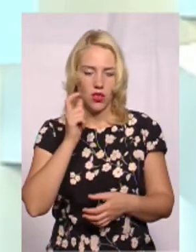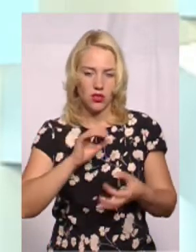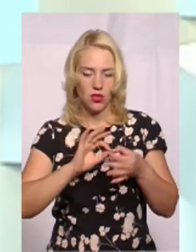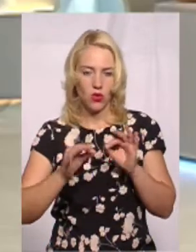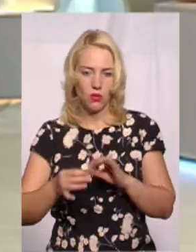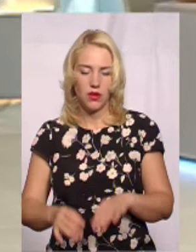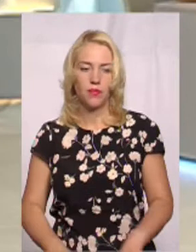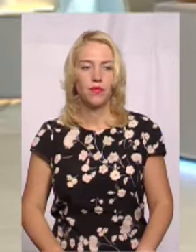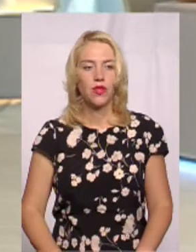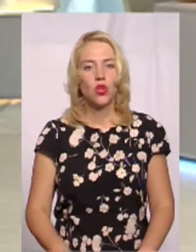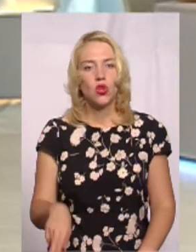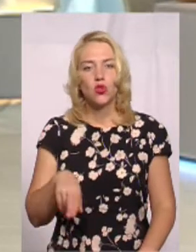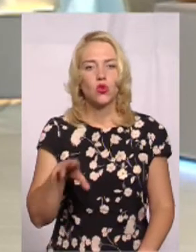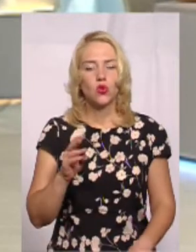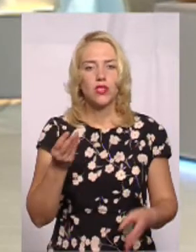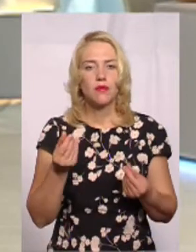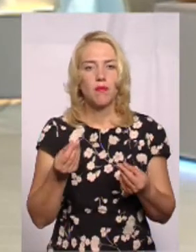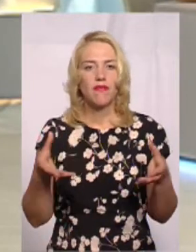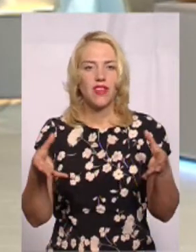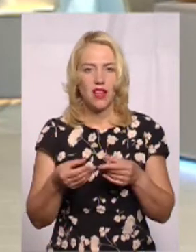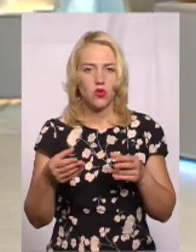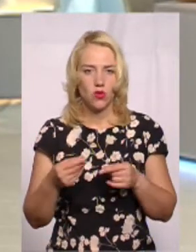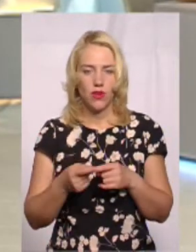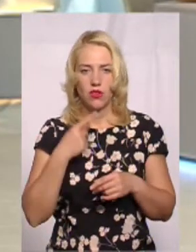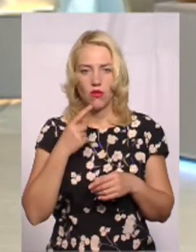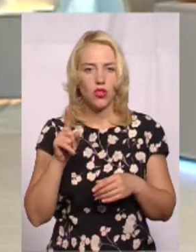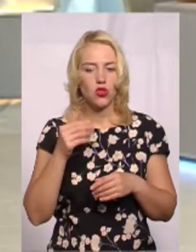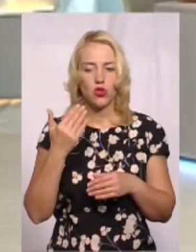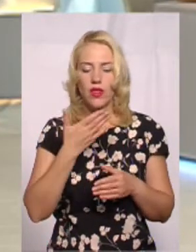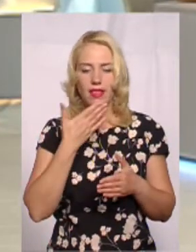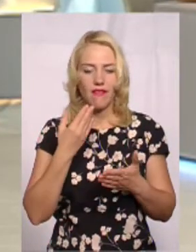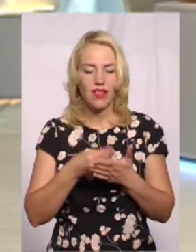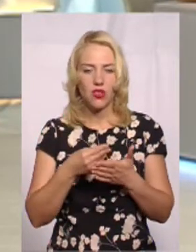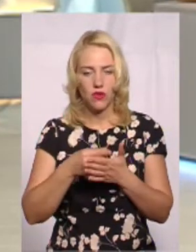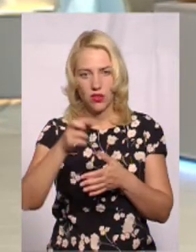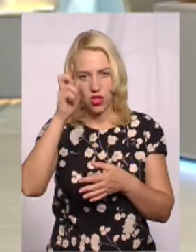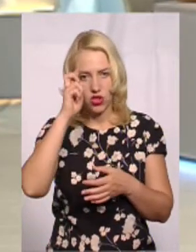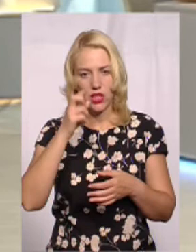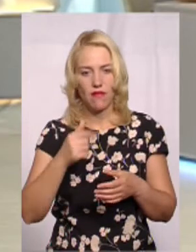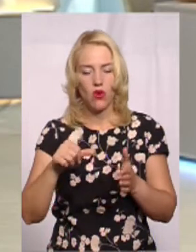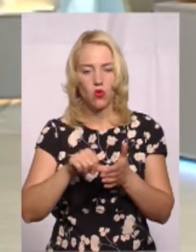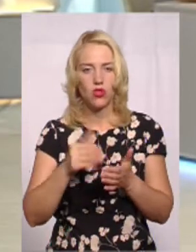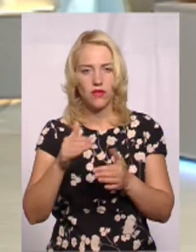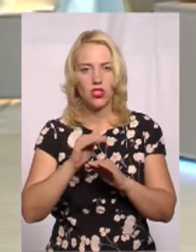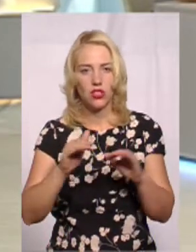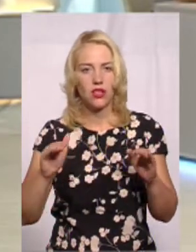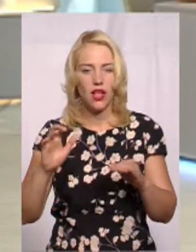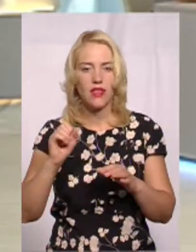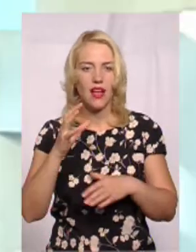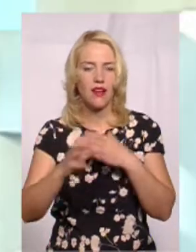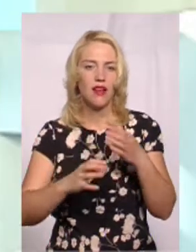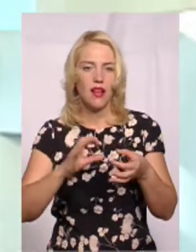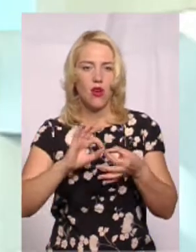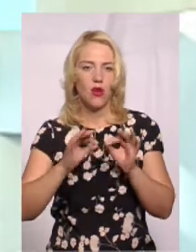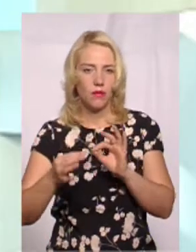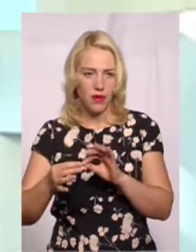фінансування, Андрій, буквально ще уточнення, бо ви писали, що держава не фінансувала участь вашої команди на Європейській олімпіаді. Де брали кошти?